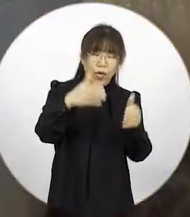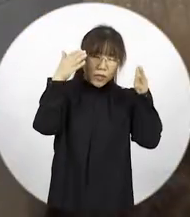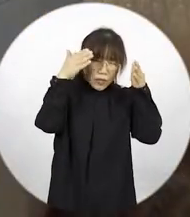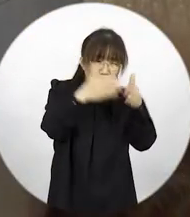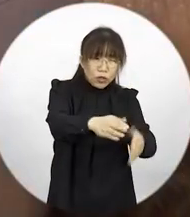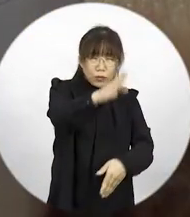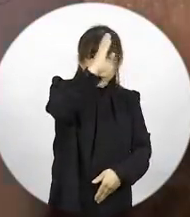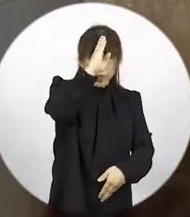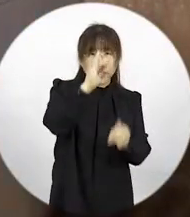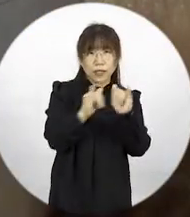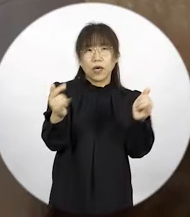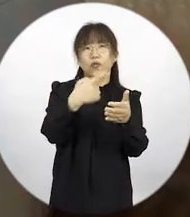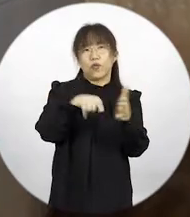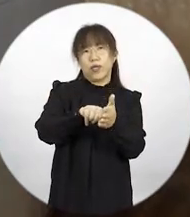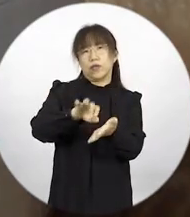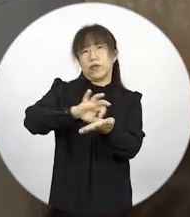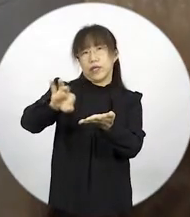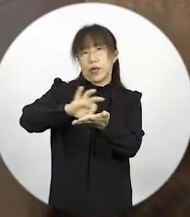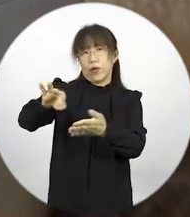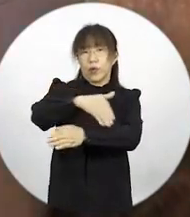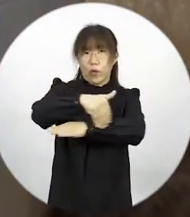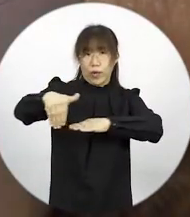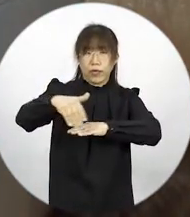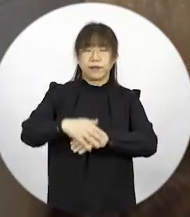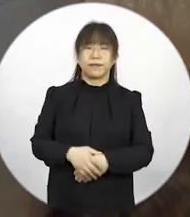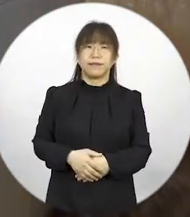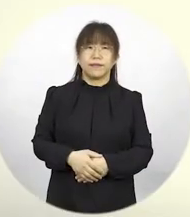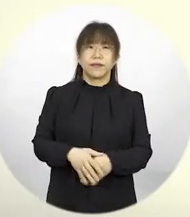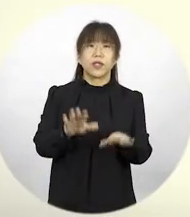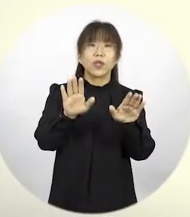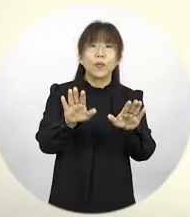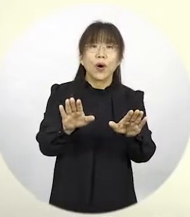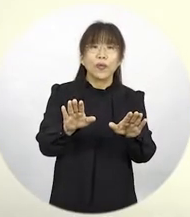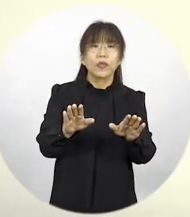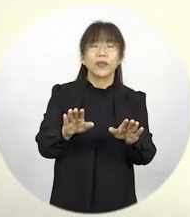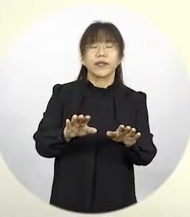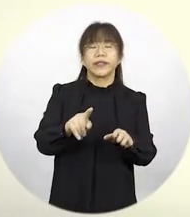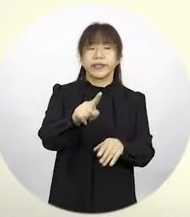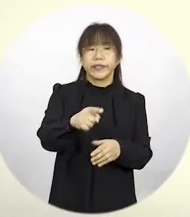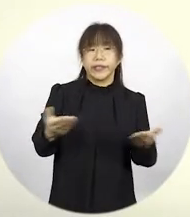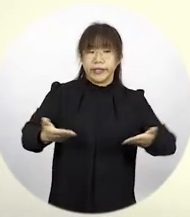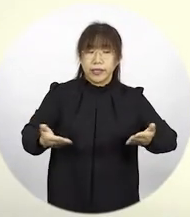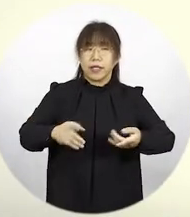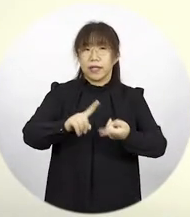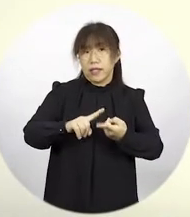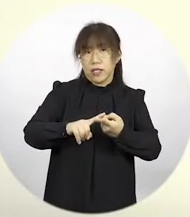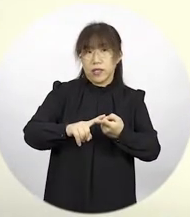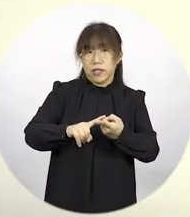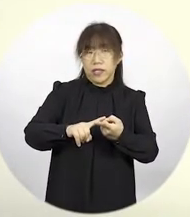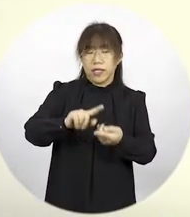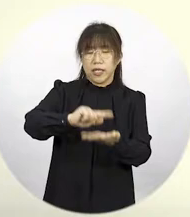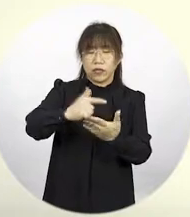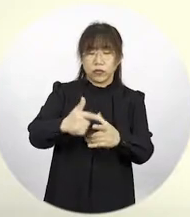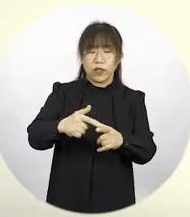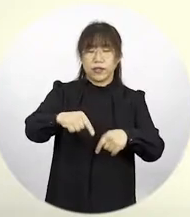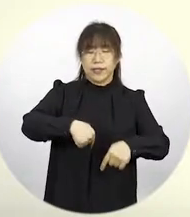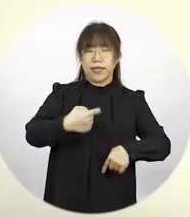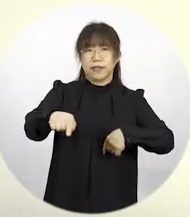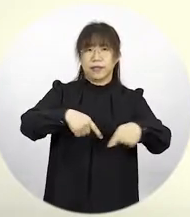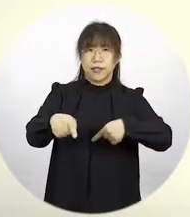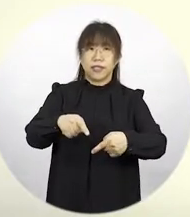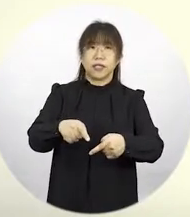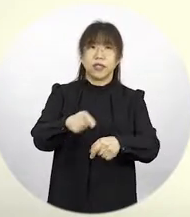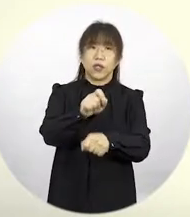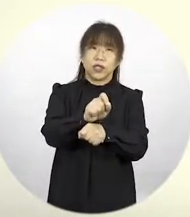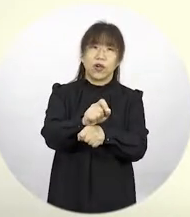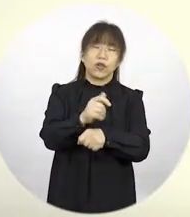등 필요한 곳으로 전달될 예정입니다. 산포도시 찾기 캠페인에 대한 자세한 내용은 강서구청 자치행정과로